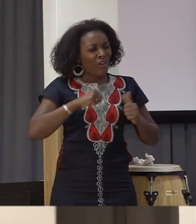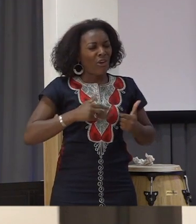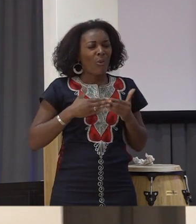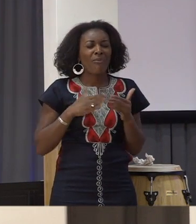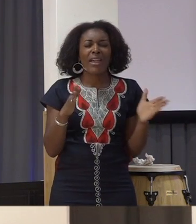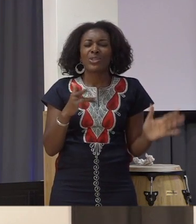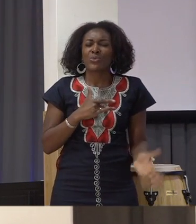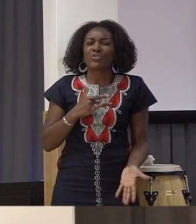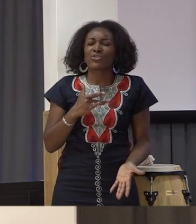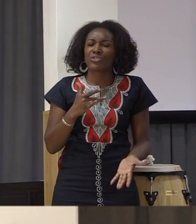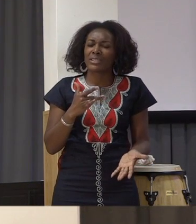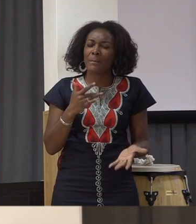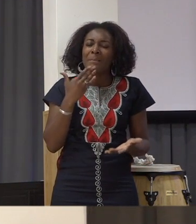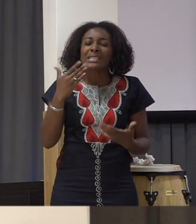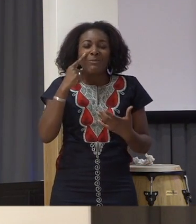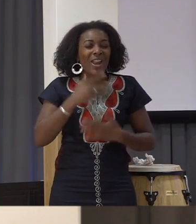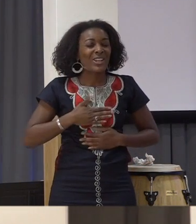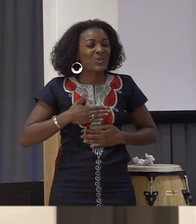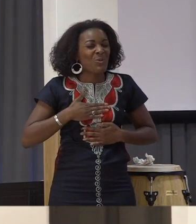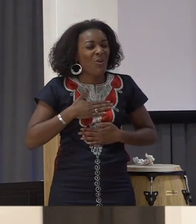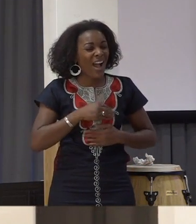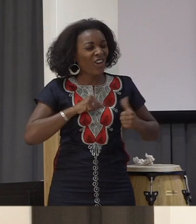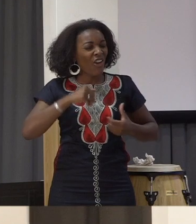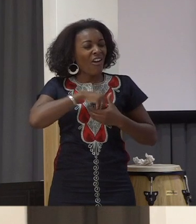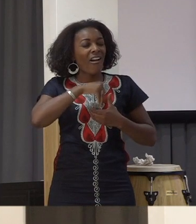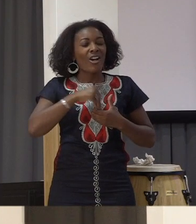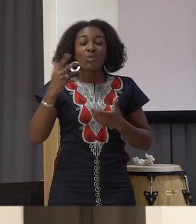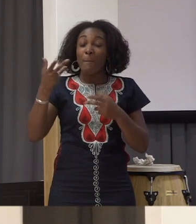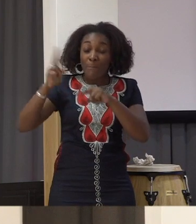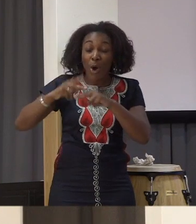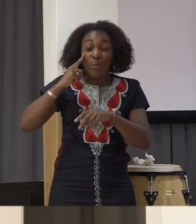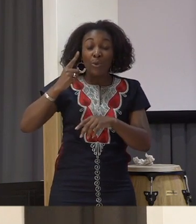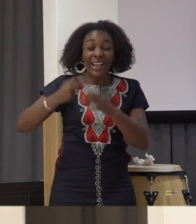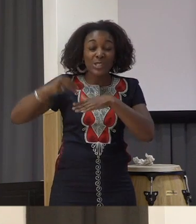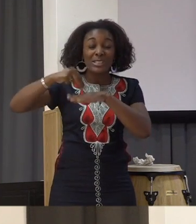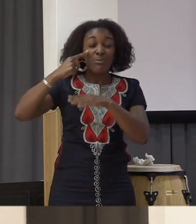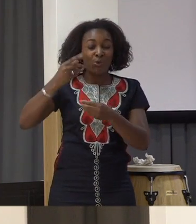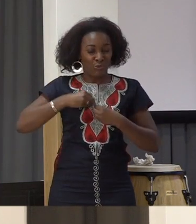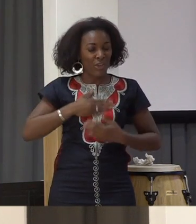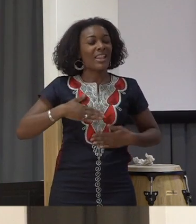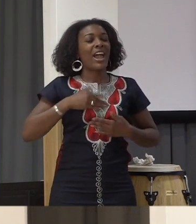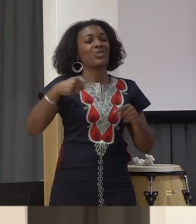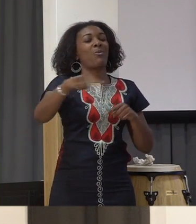moi. Merci Seigneur pour la joie qui est dans notre cœur et pour laquelle tu es mort et ressuscité, Jésus. Amen.